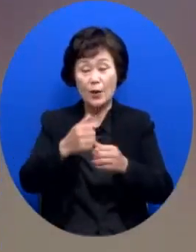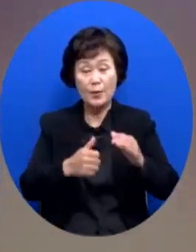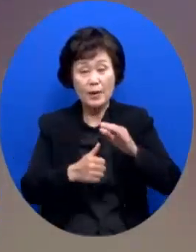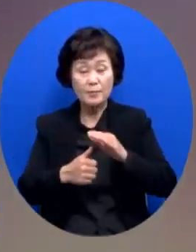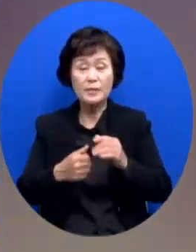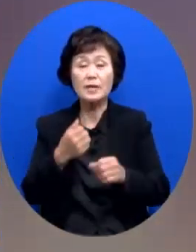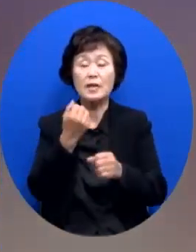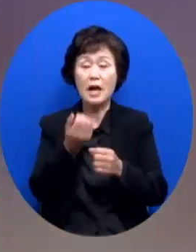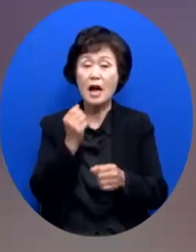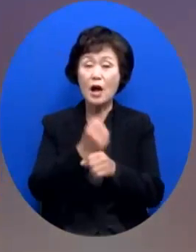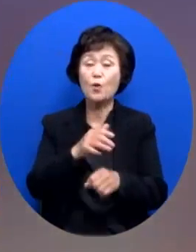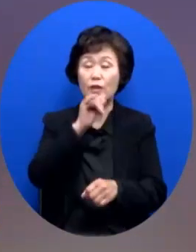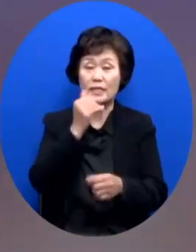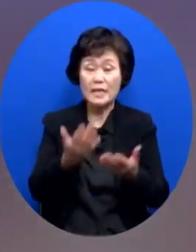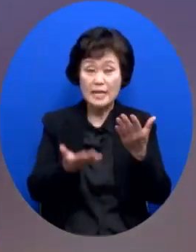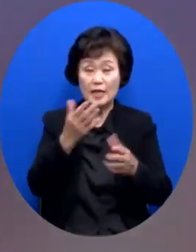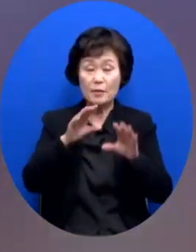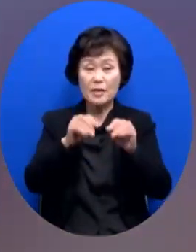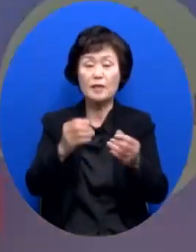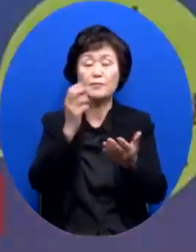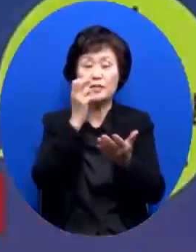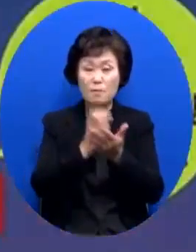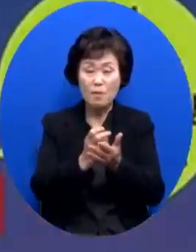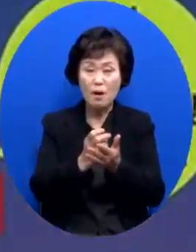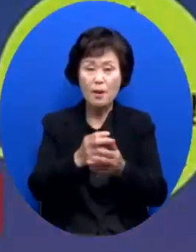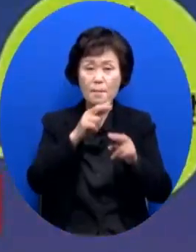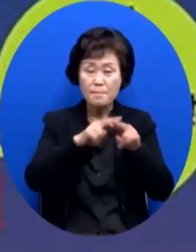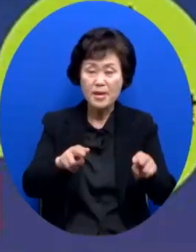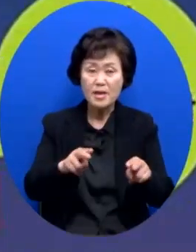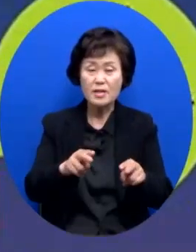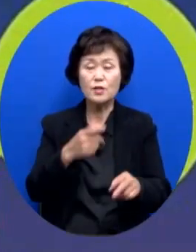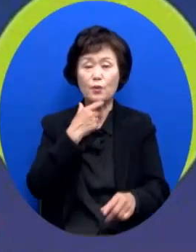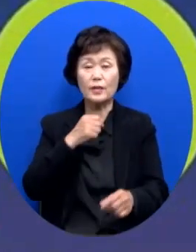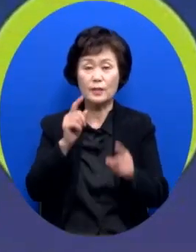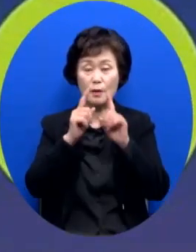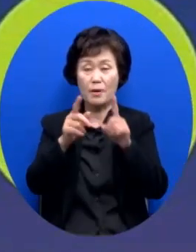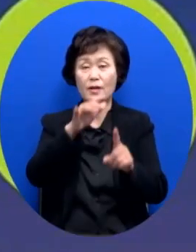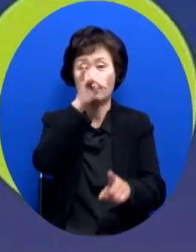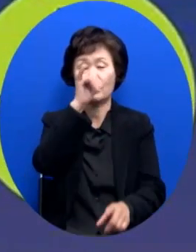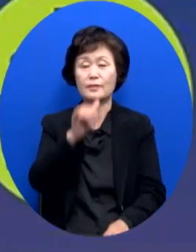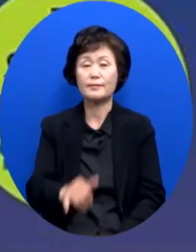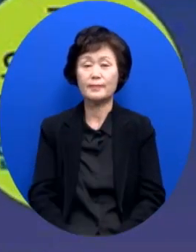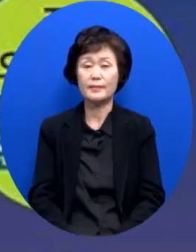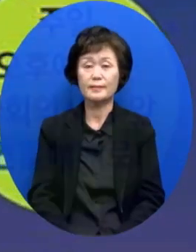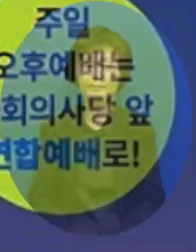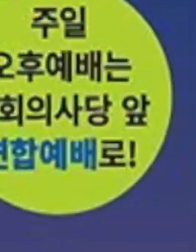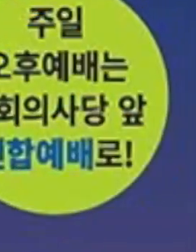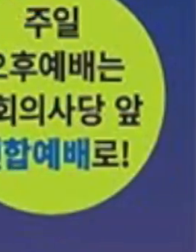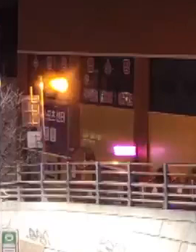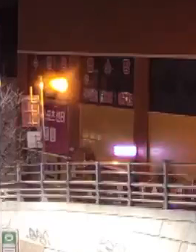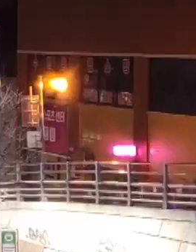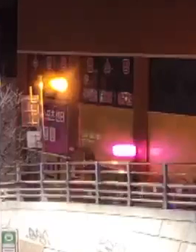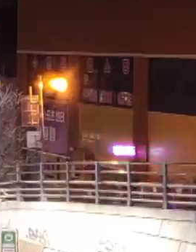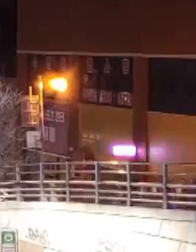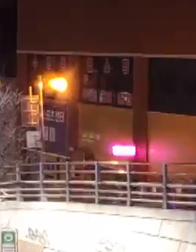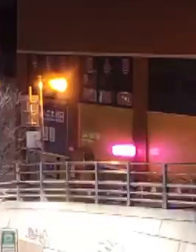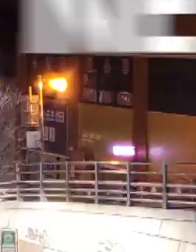역차별하는 차별금지법 제정을 무산시켜야 할 것이라고 전했습니다. 지금까지 오늘의 주요 단신이었습니다.